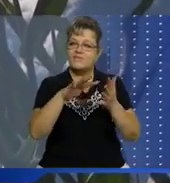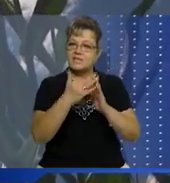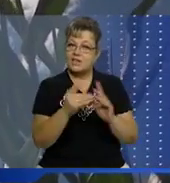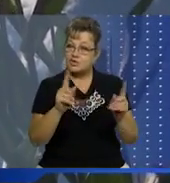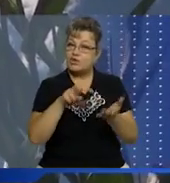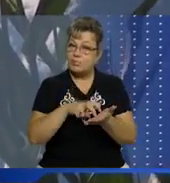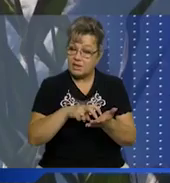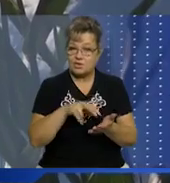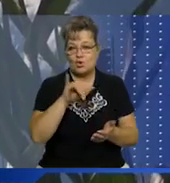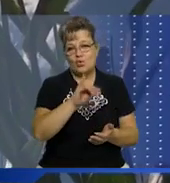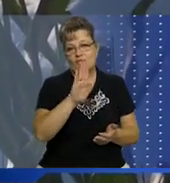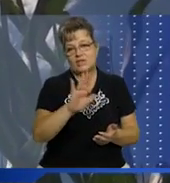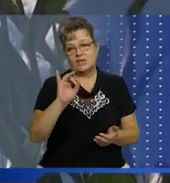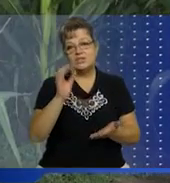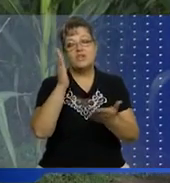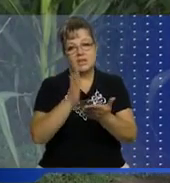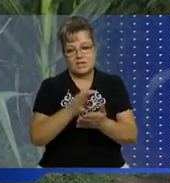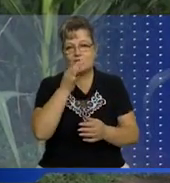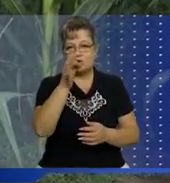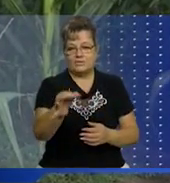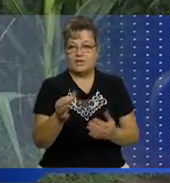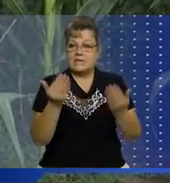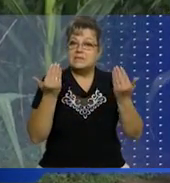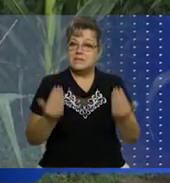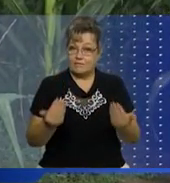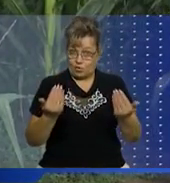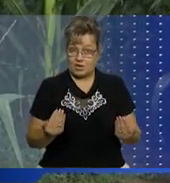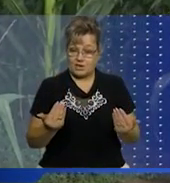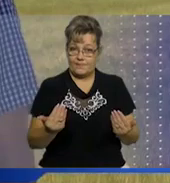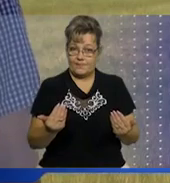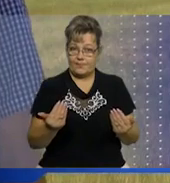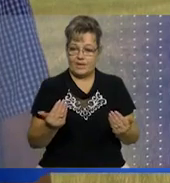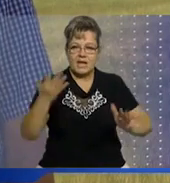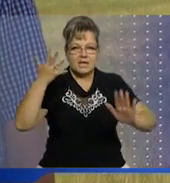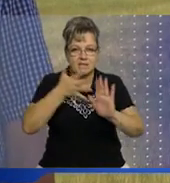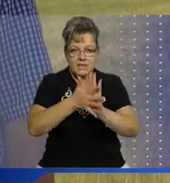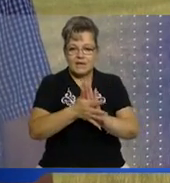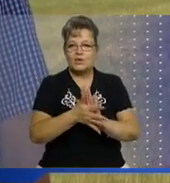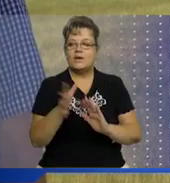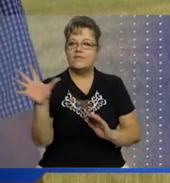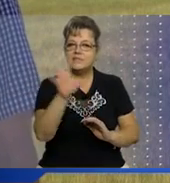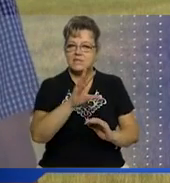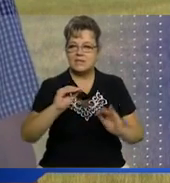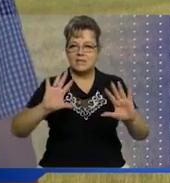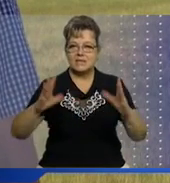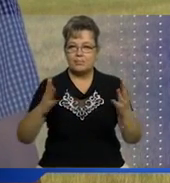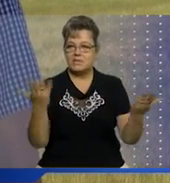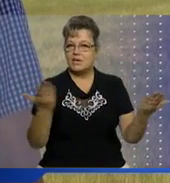тех, кто хочет работать в селе, но чего-то боится, у Виктора Андреевича есть ответ. Сегодня, исследуя